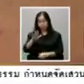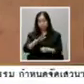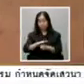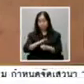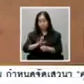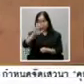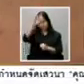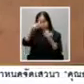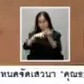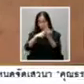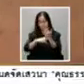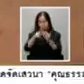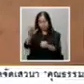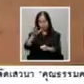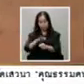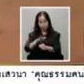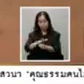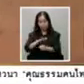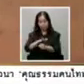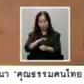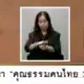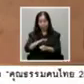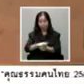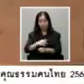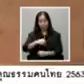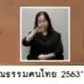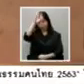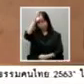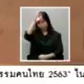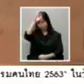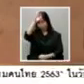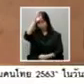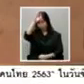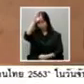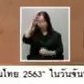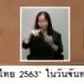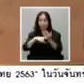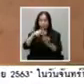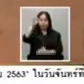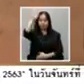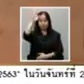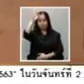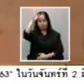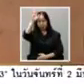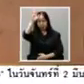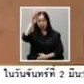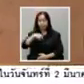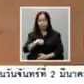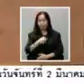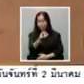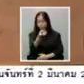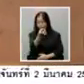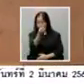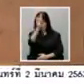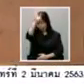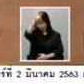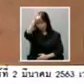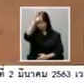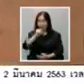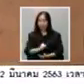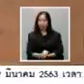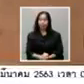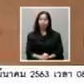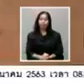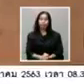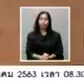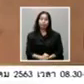เชิญท่าน ท่านประธานครับ อภิปราย ขออนุญาตครับ ขออนุญาตครับ ผมประท้วงนะครับท่านประธานท่านฟังผมนิดเดียวครับก็